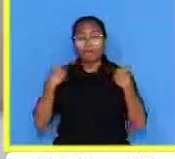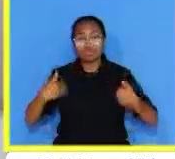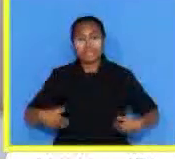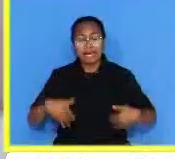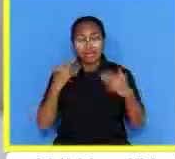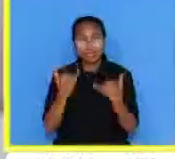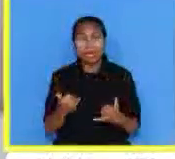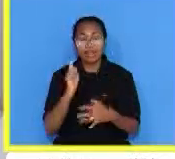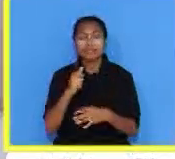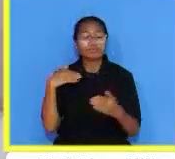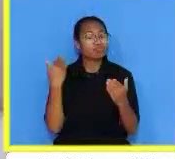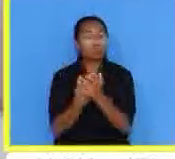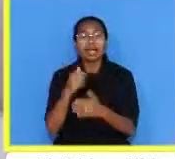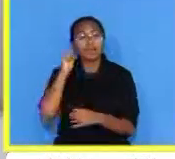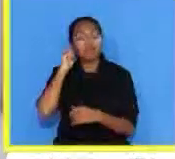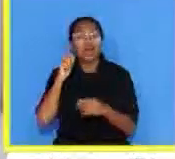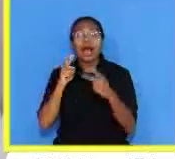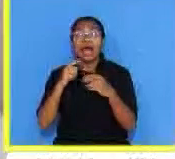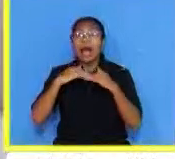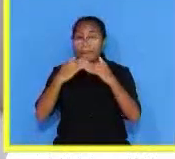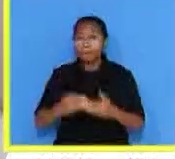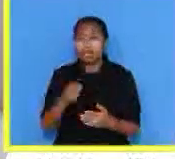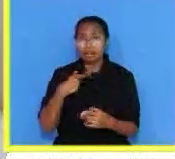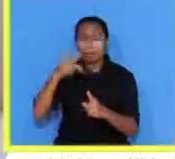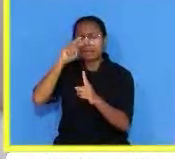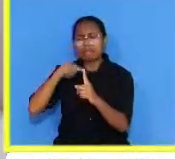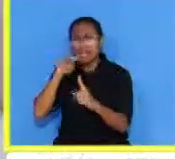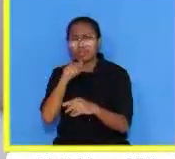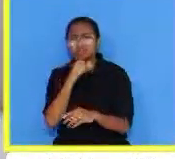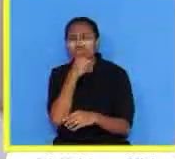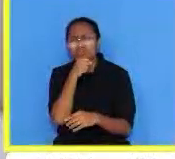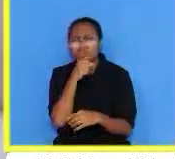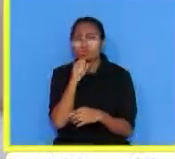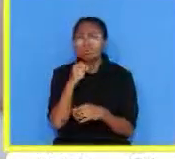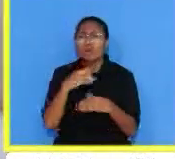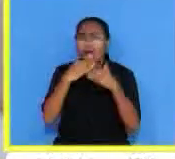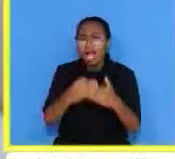ini semua ibu hamil tanpa memandang berapa